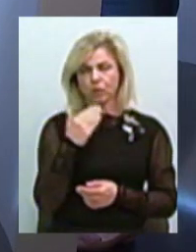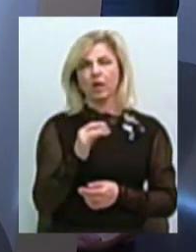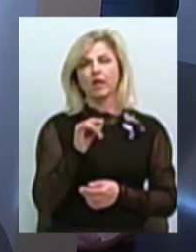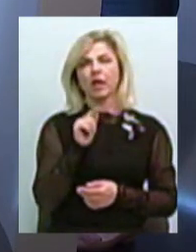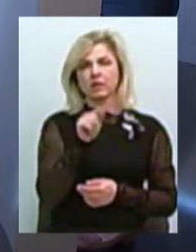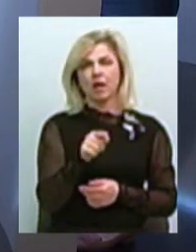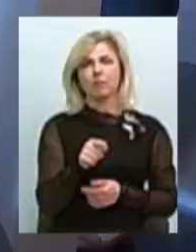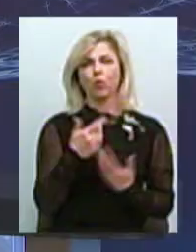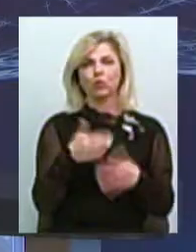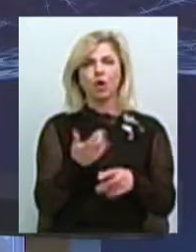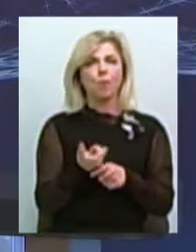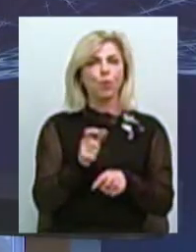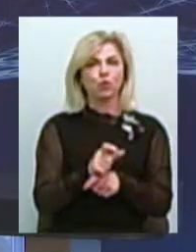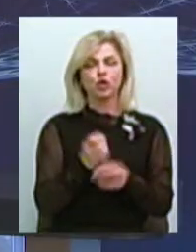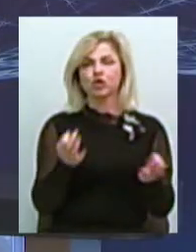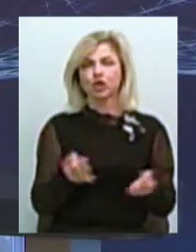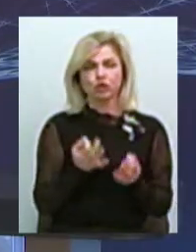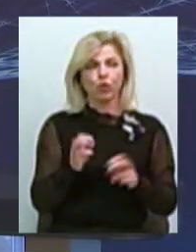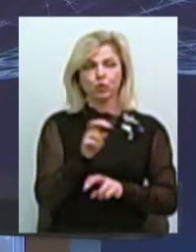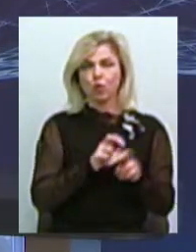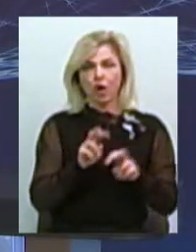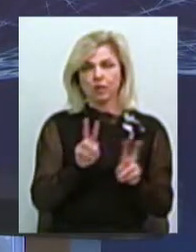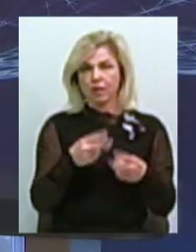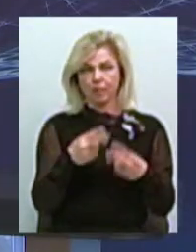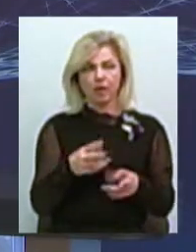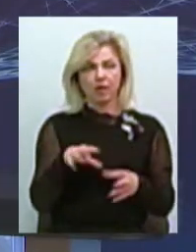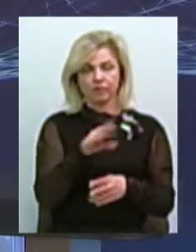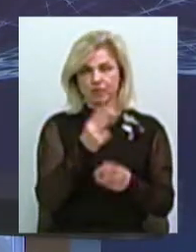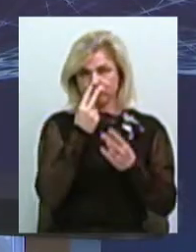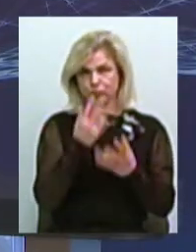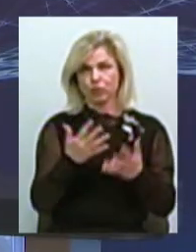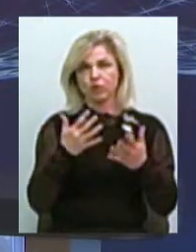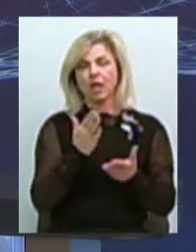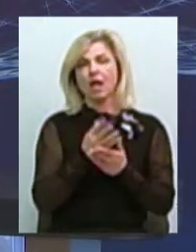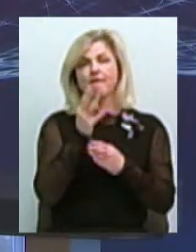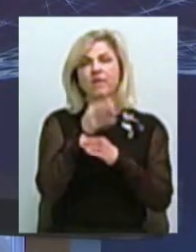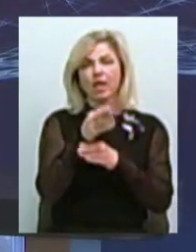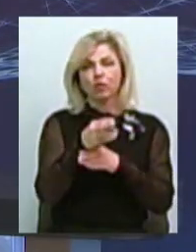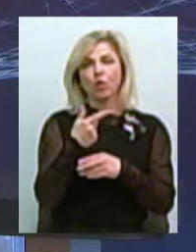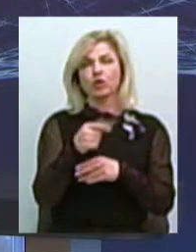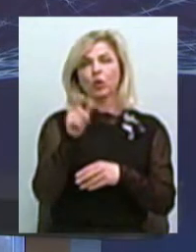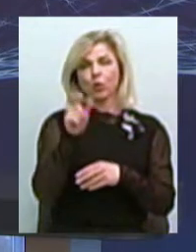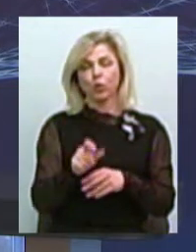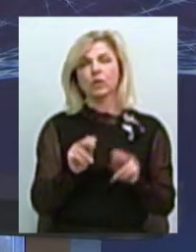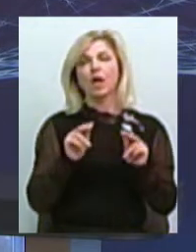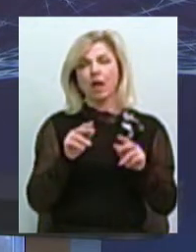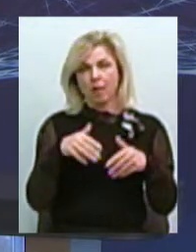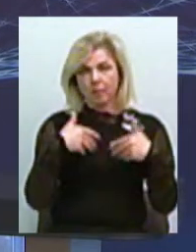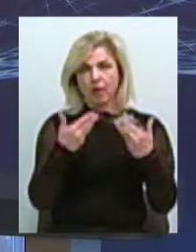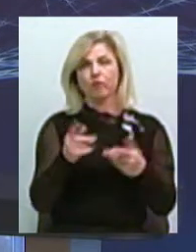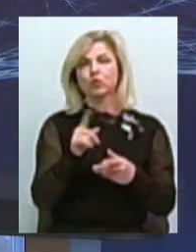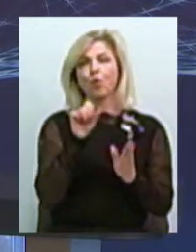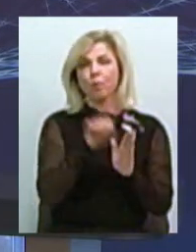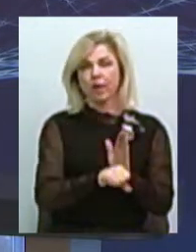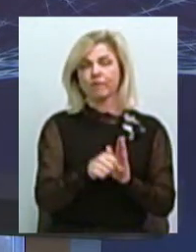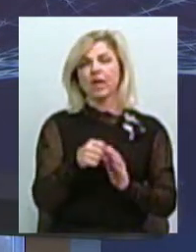мені здається, що більше нічого шукати не потрібно, тому що вже все очевидно, є і відеозапис, де людина зізнається, що він вбив тварину,